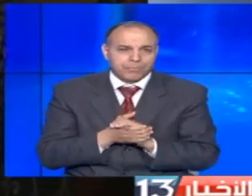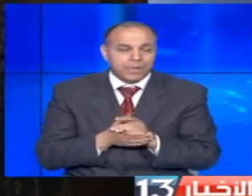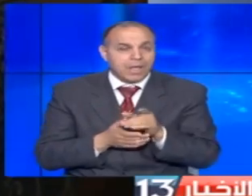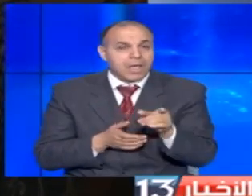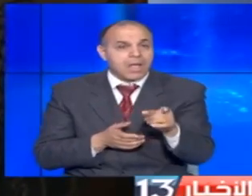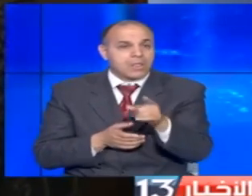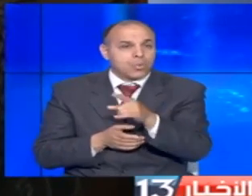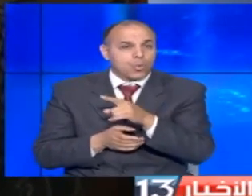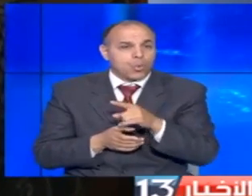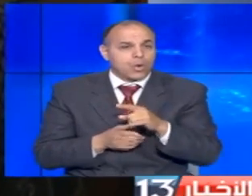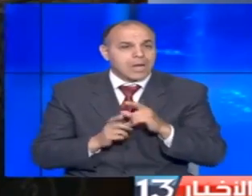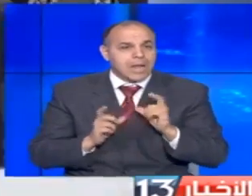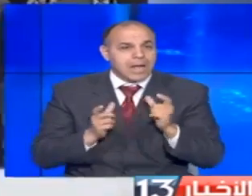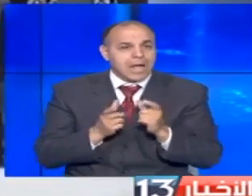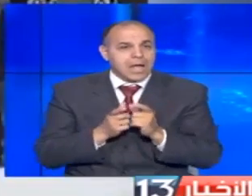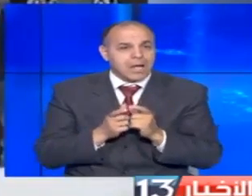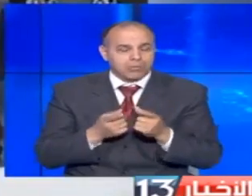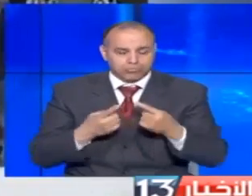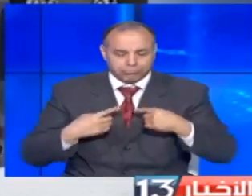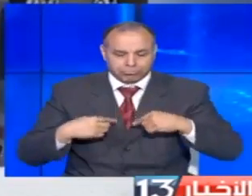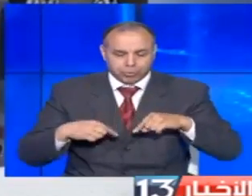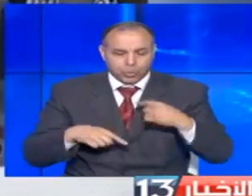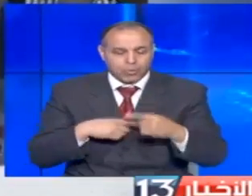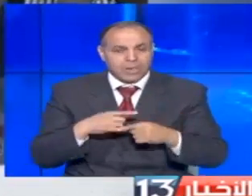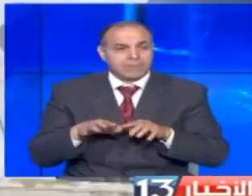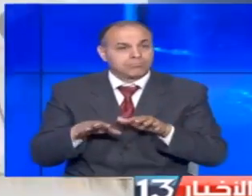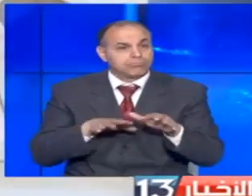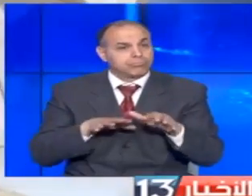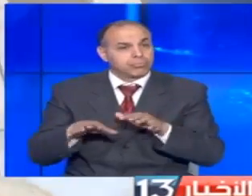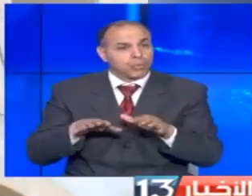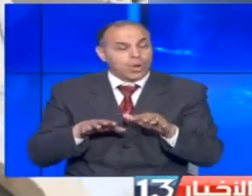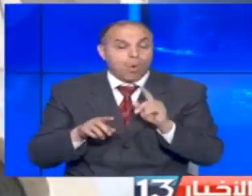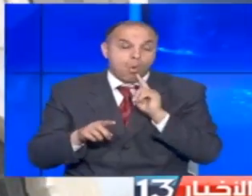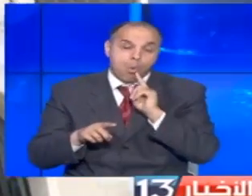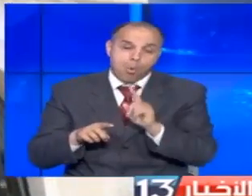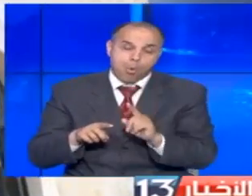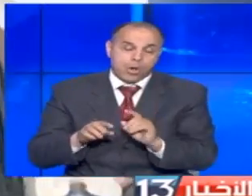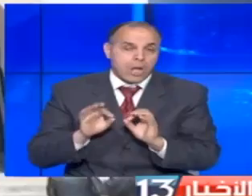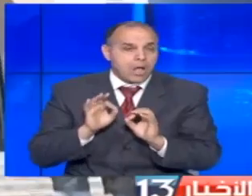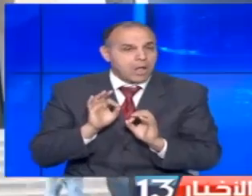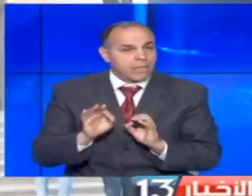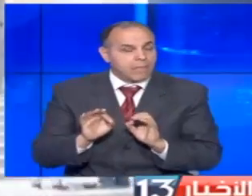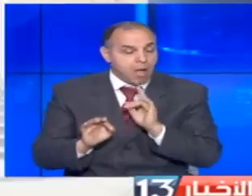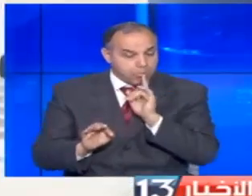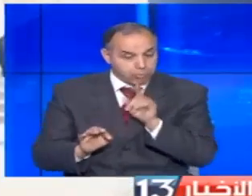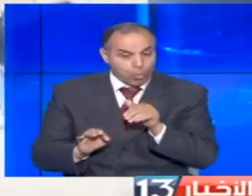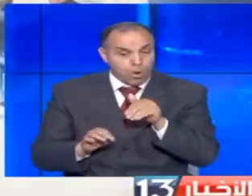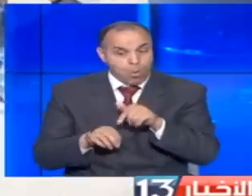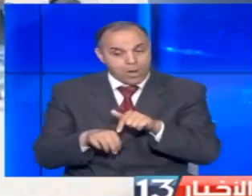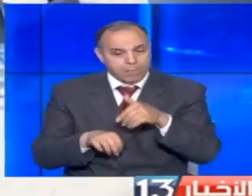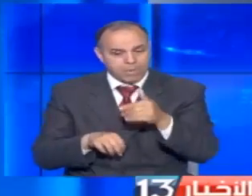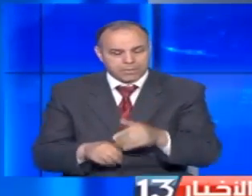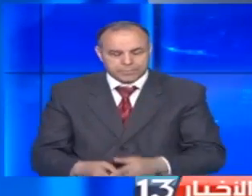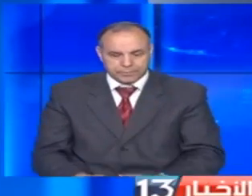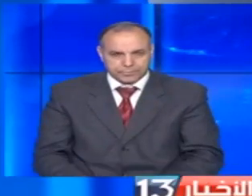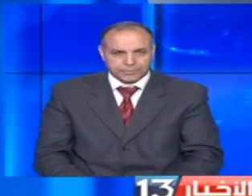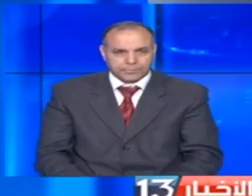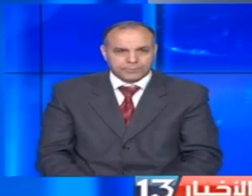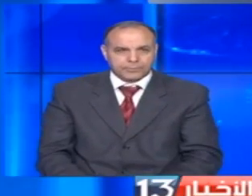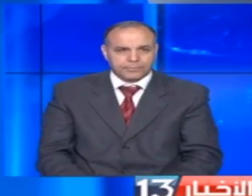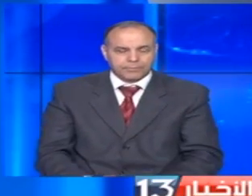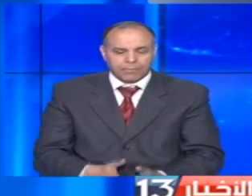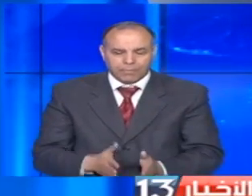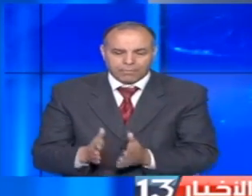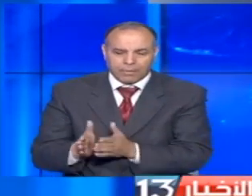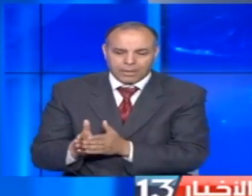ويبقى مجلس الهيئه في حاله انعقاد دائم لاتخاذ اشكال التحركات المزمع تنفيذها لاحقا في